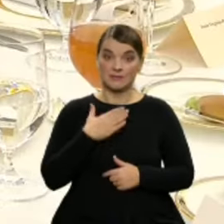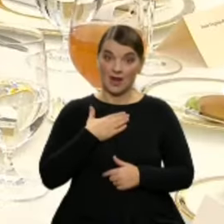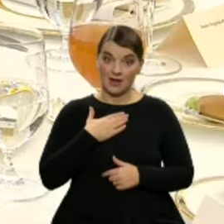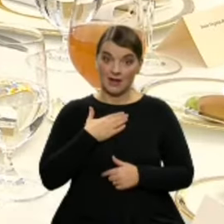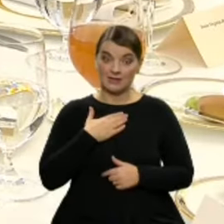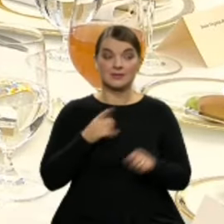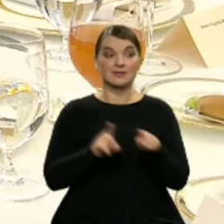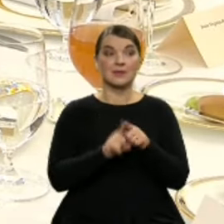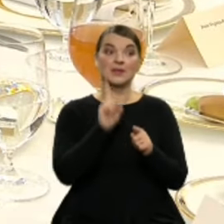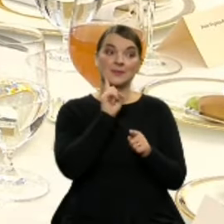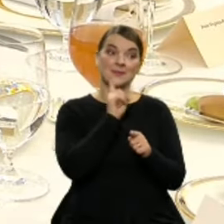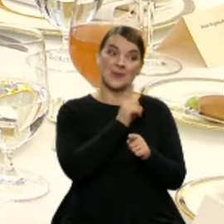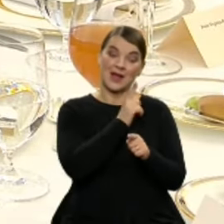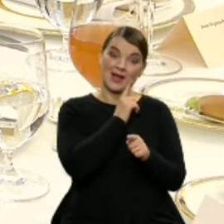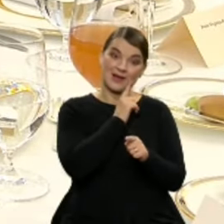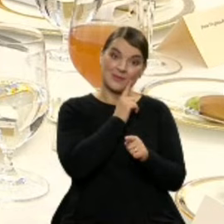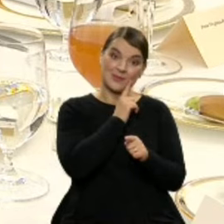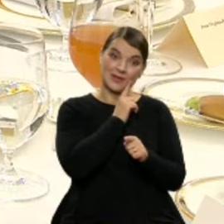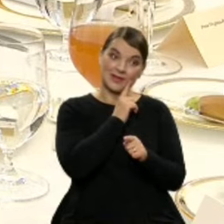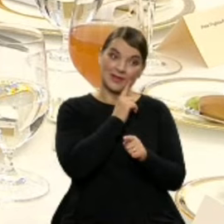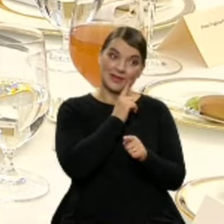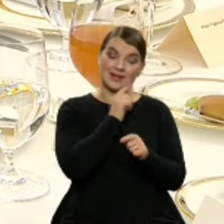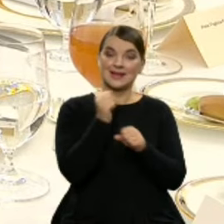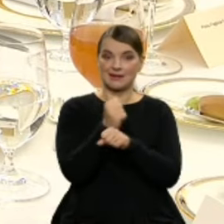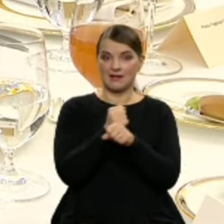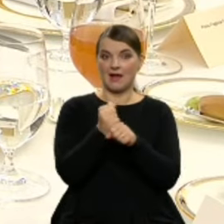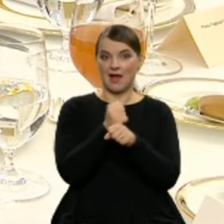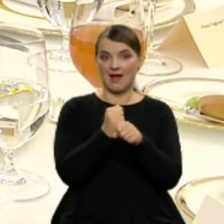mamai pataiso kavos.